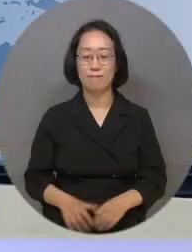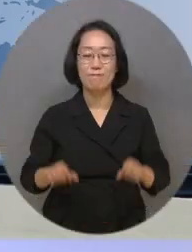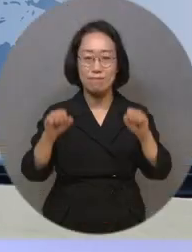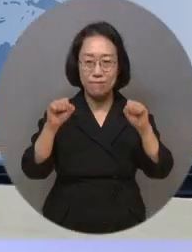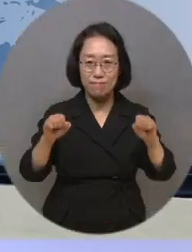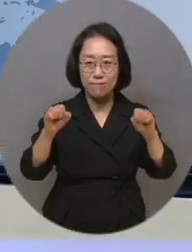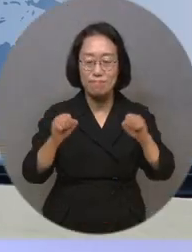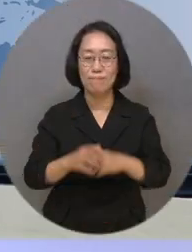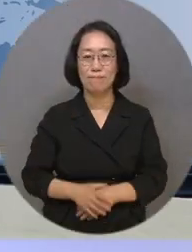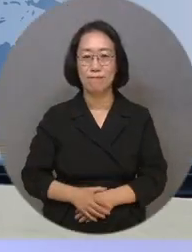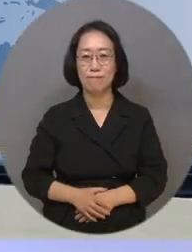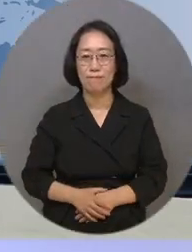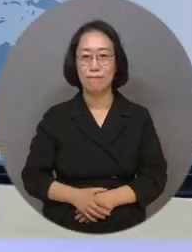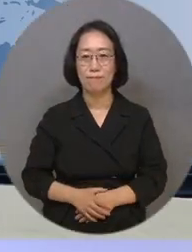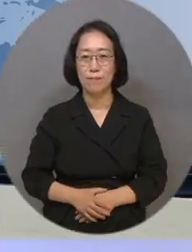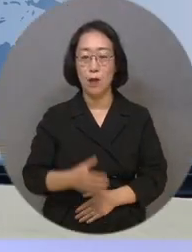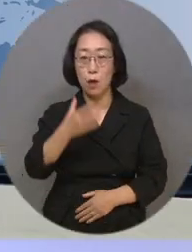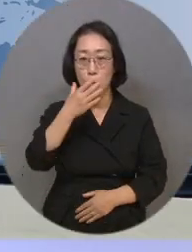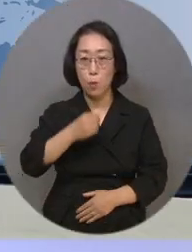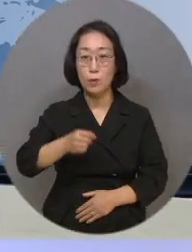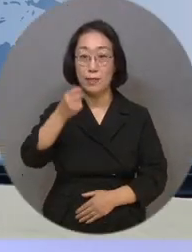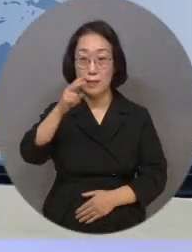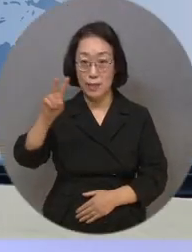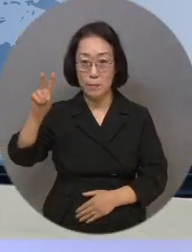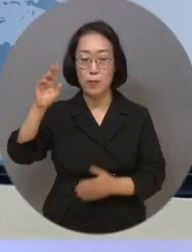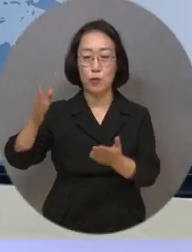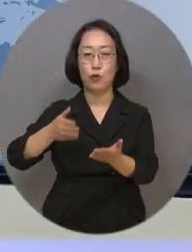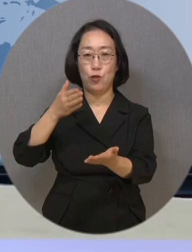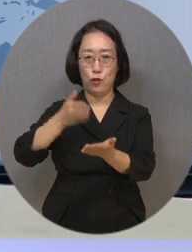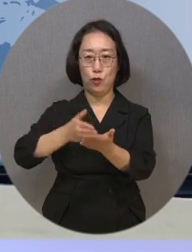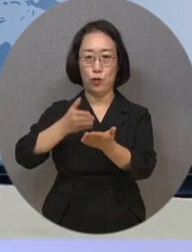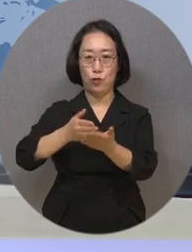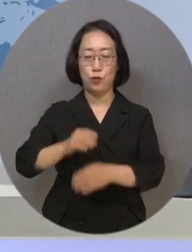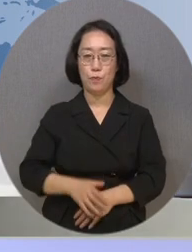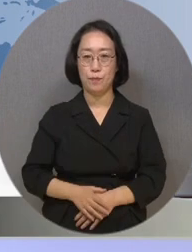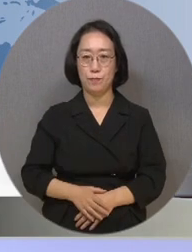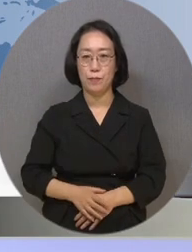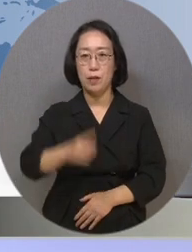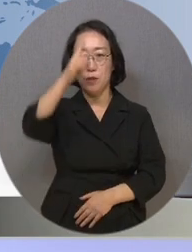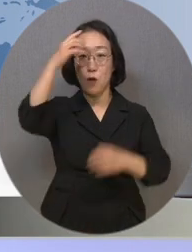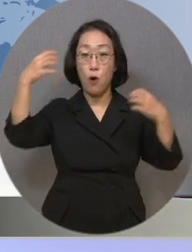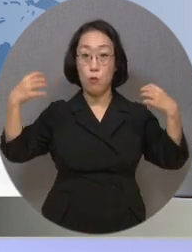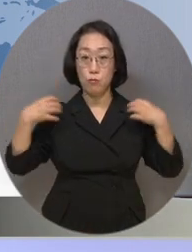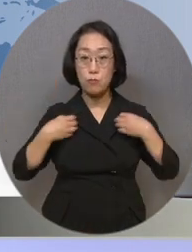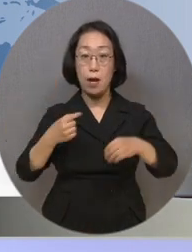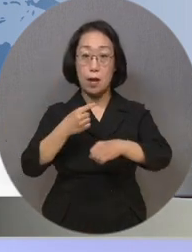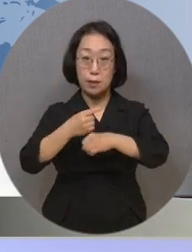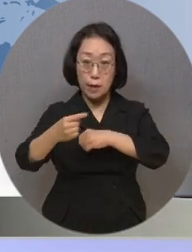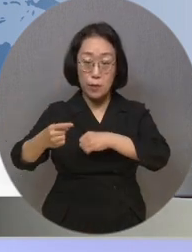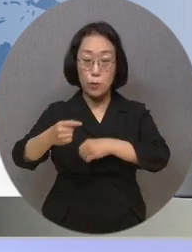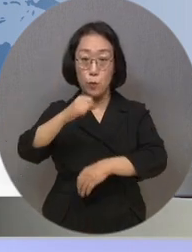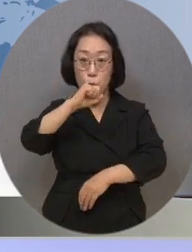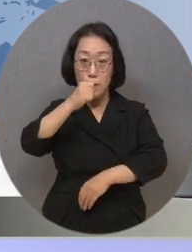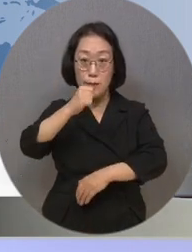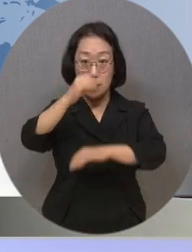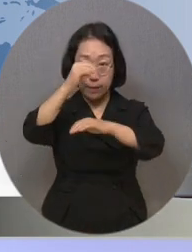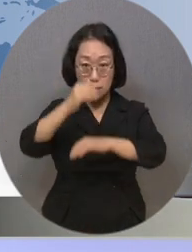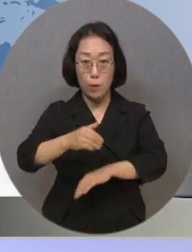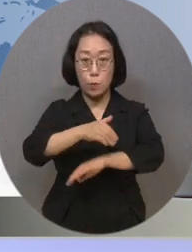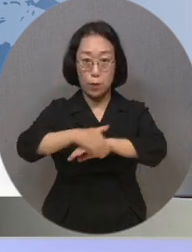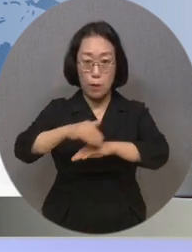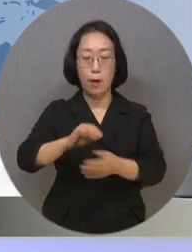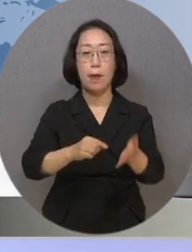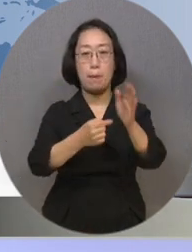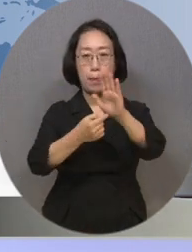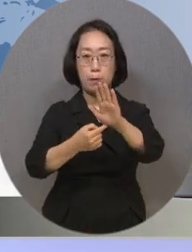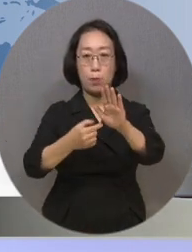시청자 여러분 안녕하십니까 WBC 복지tv 뉴스24입니다 정부가 내년도 예산안을 발표했습니다